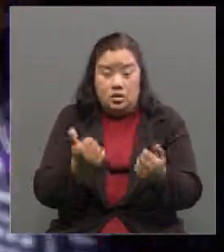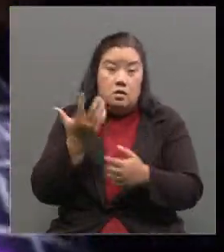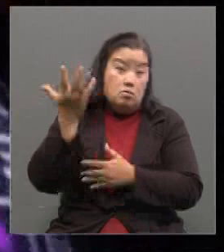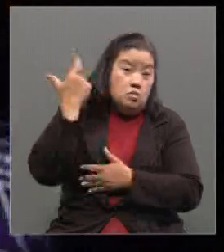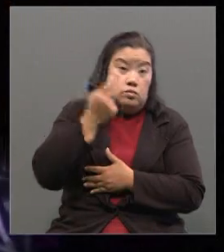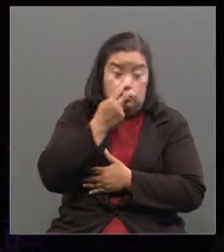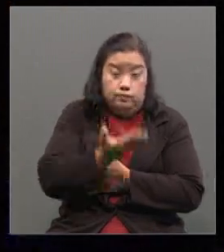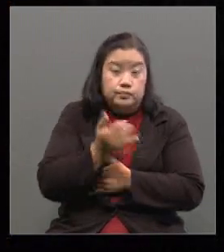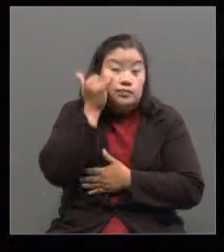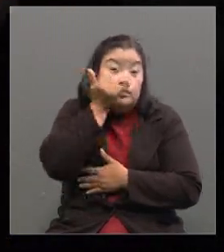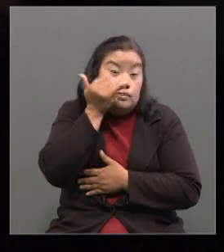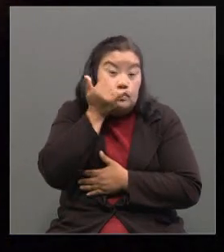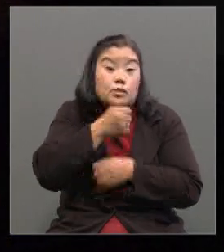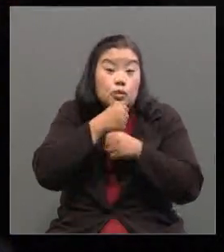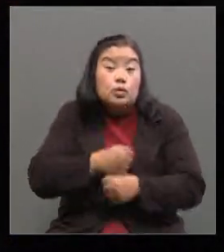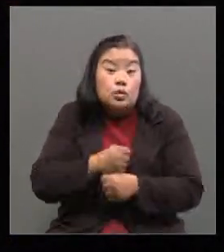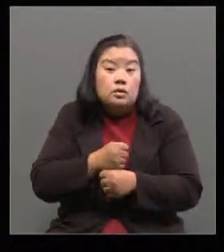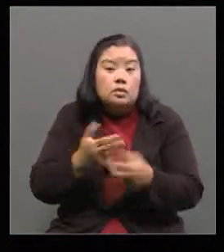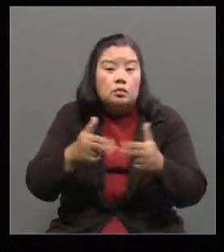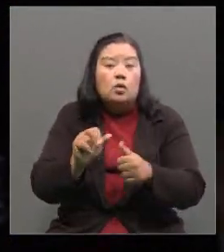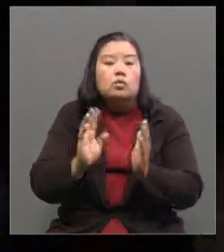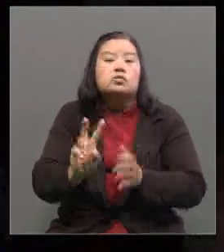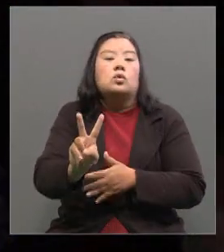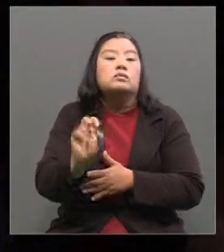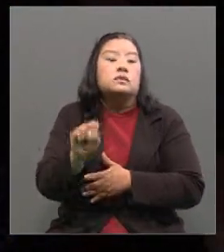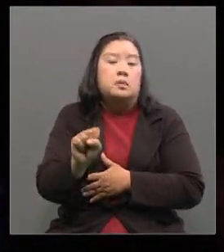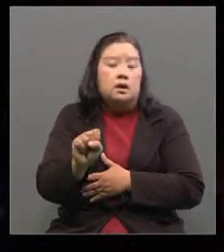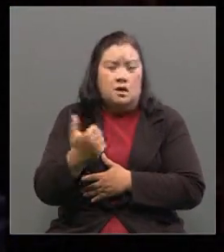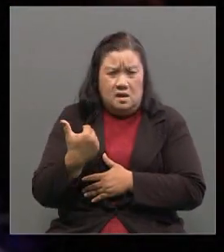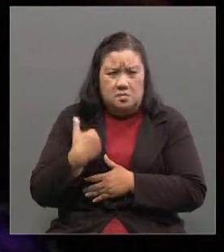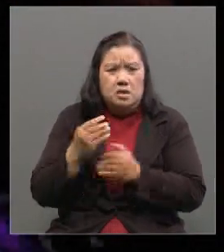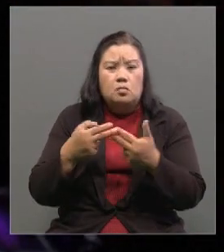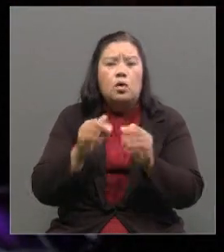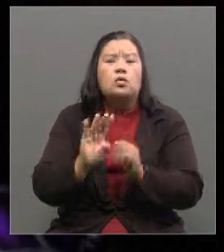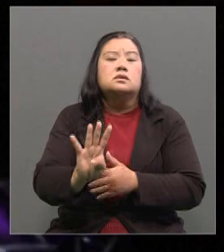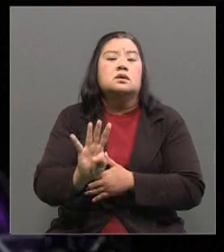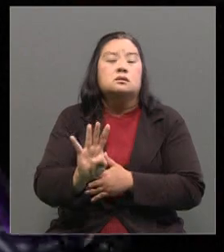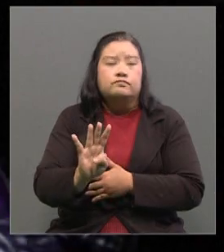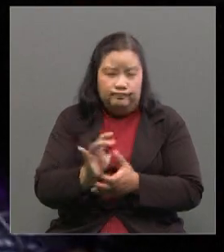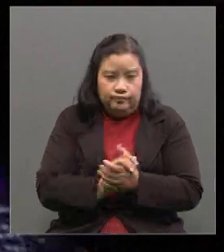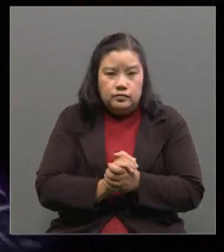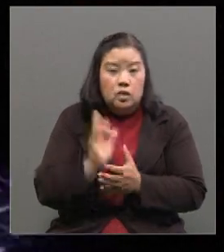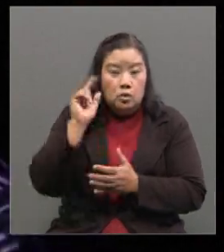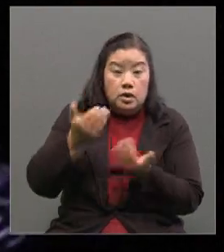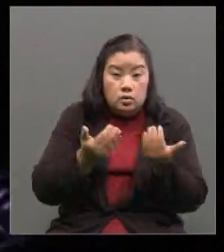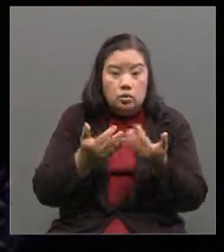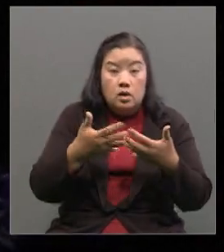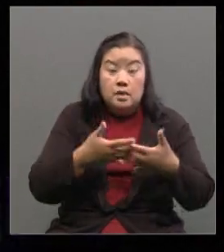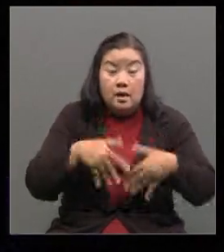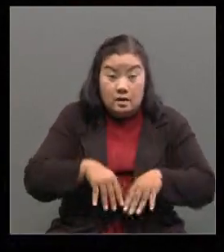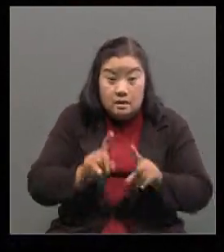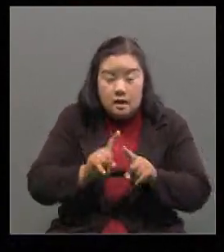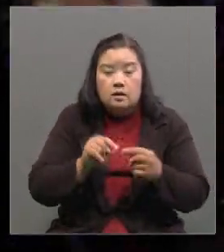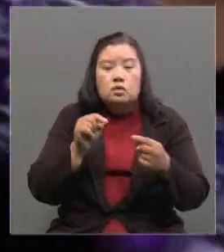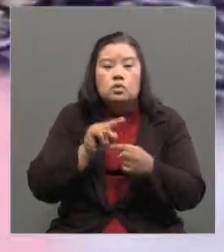วานเยนี่คือคุณยายเนี่ย 1ใน 2รายล่าสุดใช่มยเพราะฉะนั้นก็ยังเป็น 4คนเท่าเดิมนะคุณผู้ชม 2รายแรกเป็นแม่ลูกชาวอเมริกันเชื้อสาย